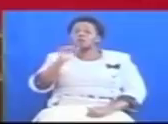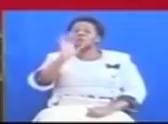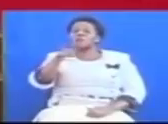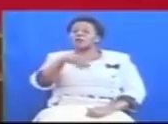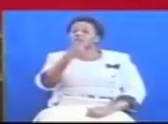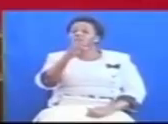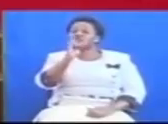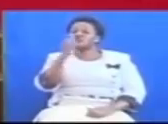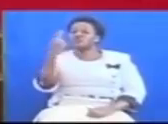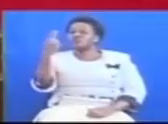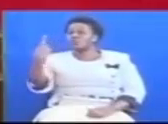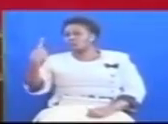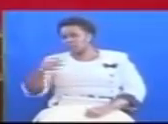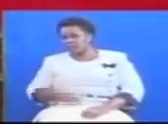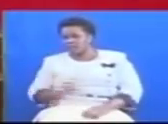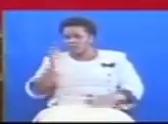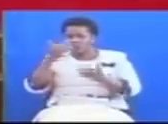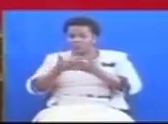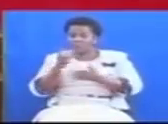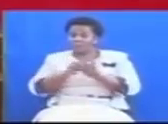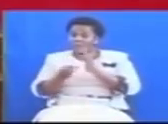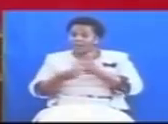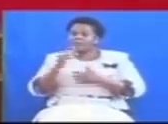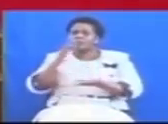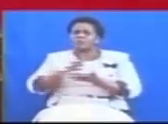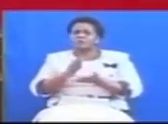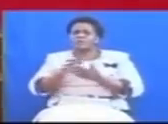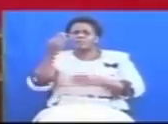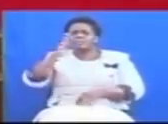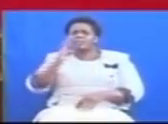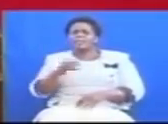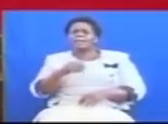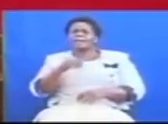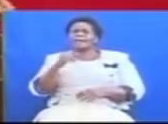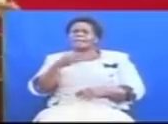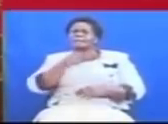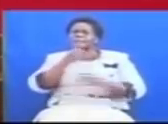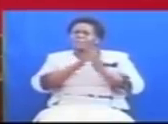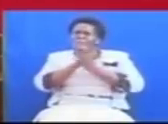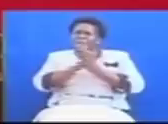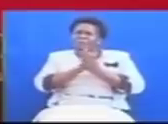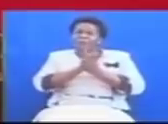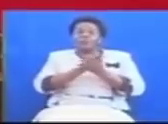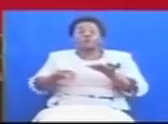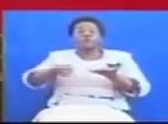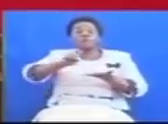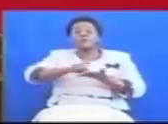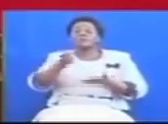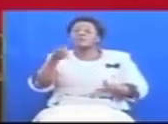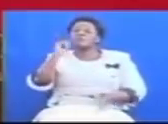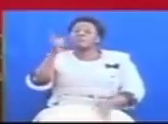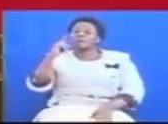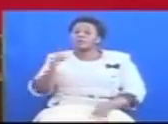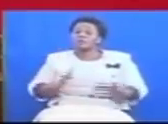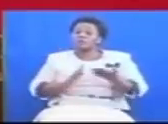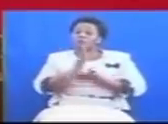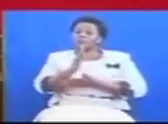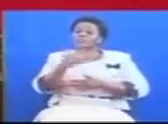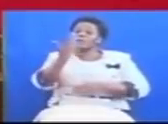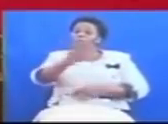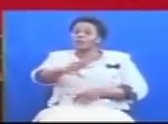sababu serikali ina dhamira ya dhati ya kuongeza uzalishaji wa umeme kupitia chanzo hiki cha maji. Swali lake la pili mheshimiwa